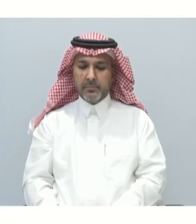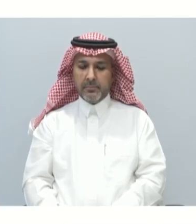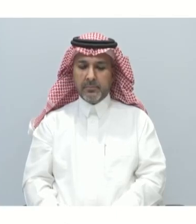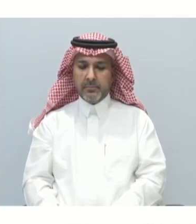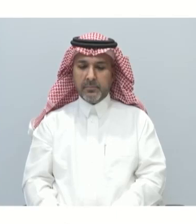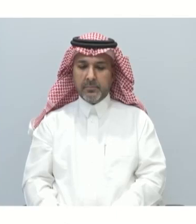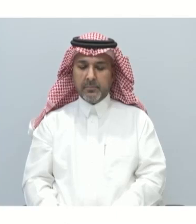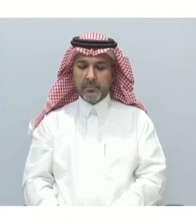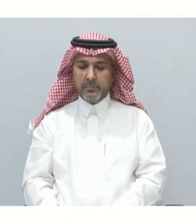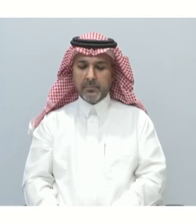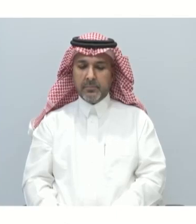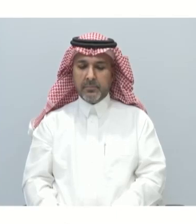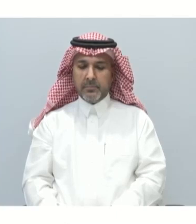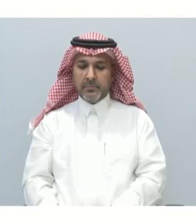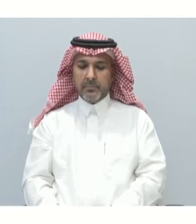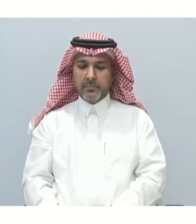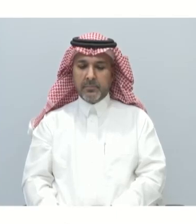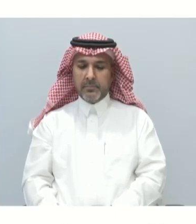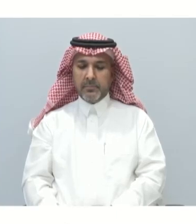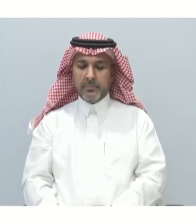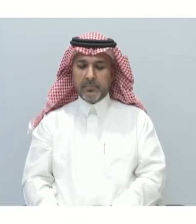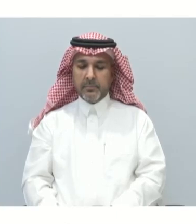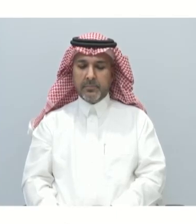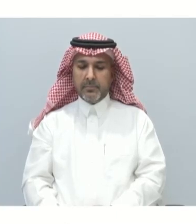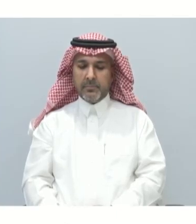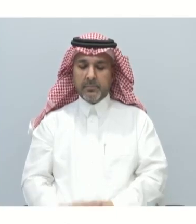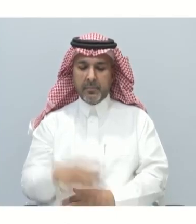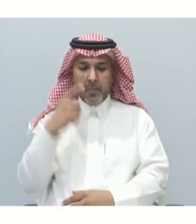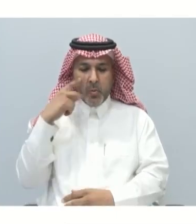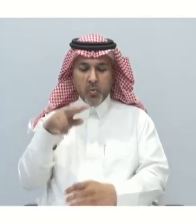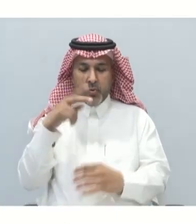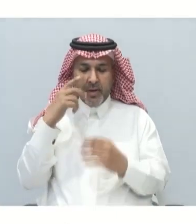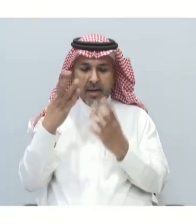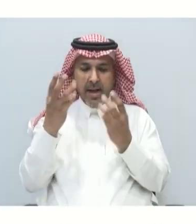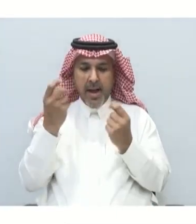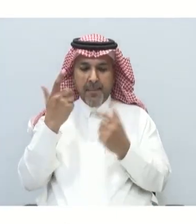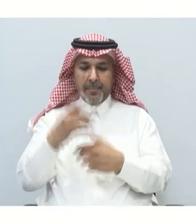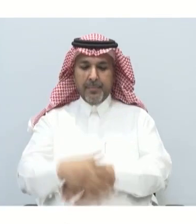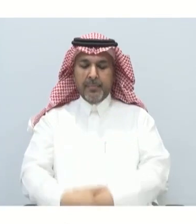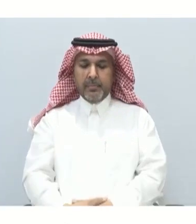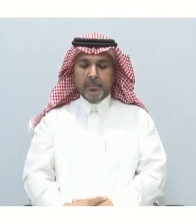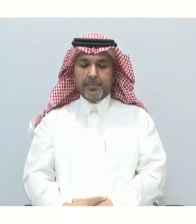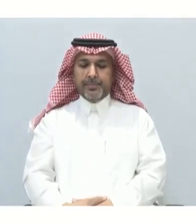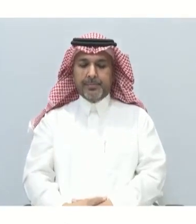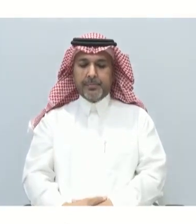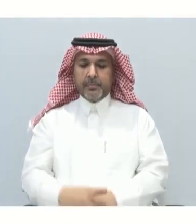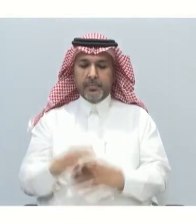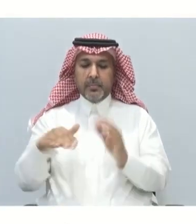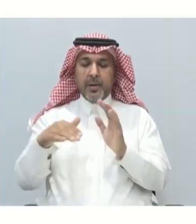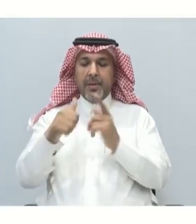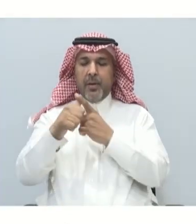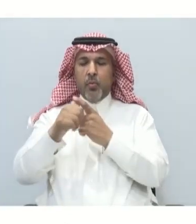9440 طيب في الحاله ب قاللك كميه الانتاج كانت 50 كميه الانتاج كانت 50